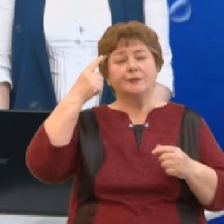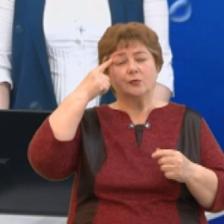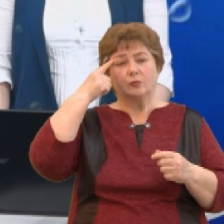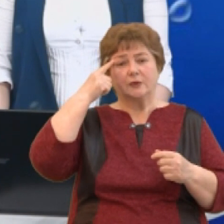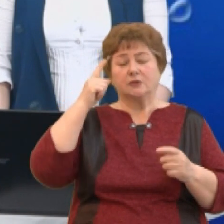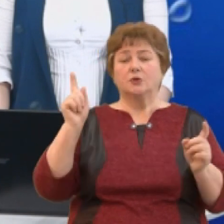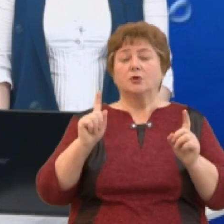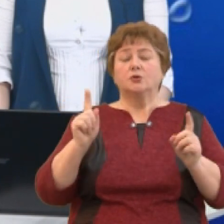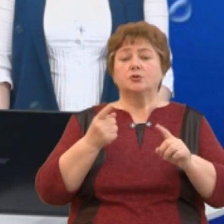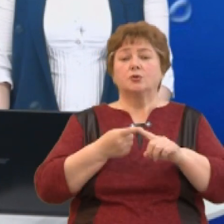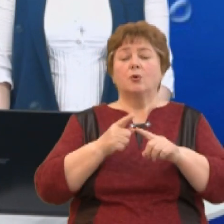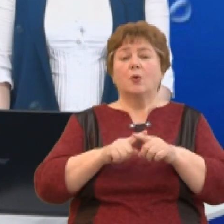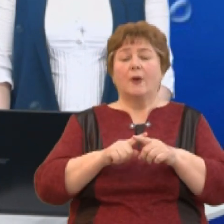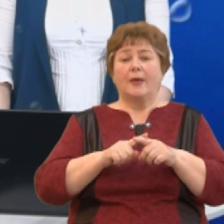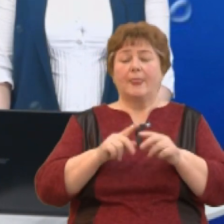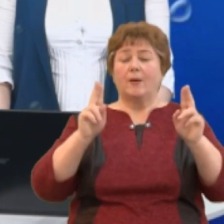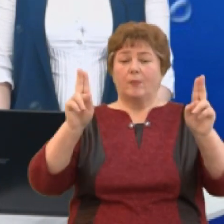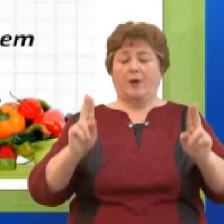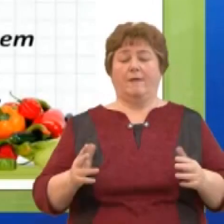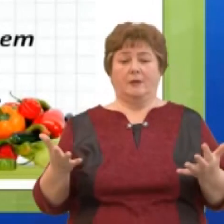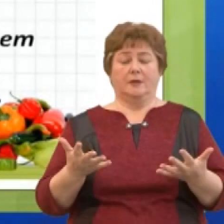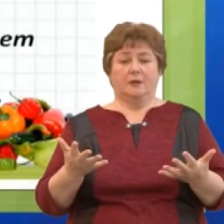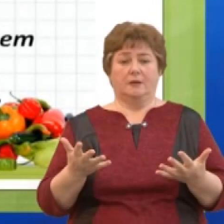думаете, что это за правило?